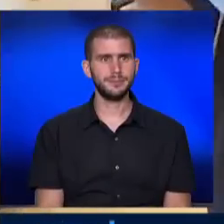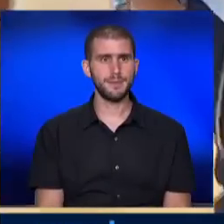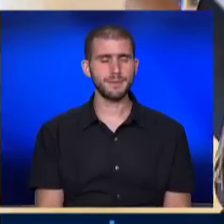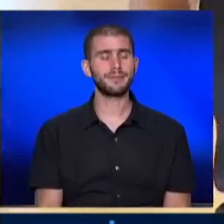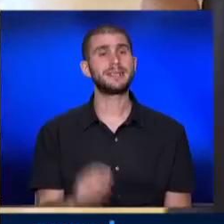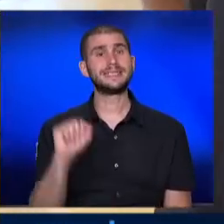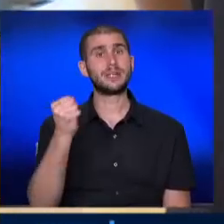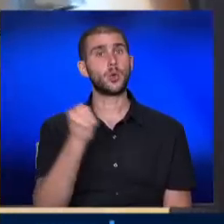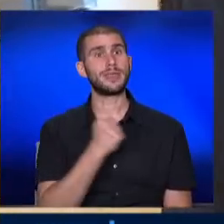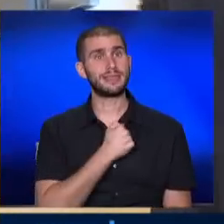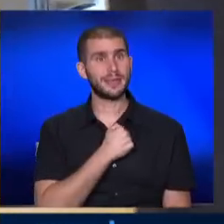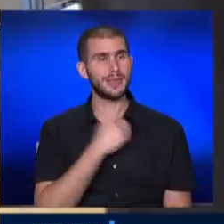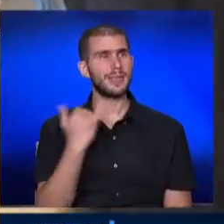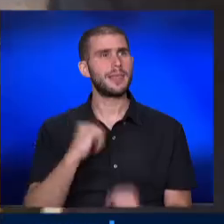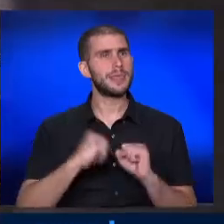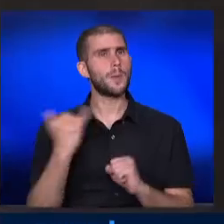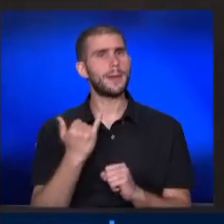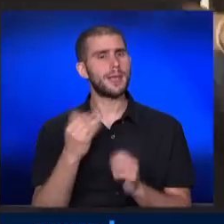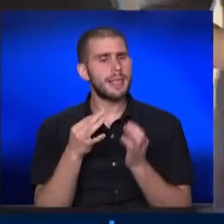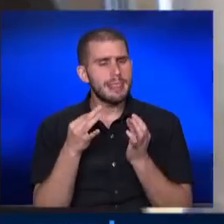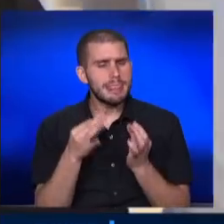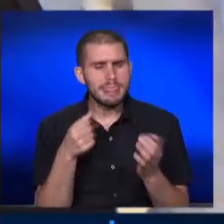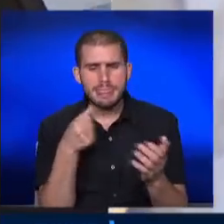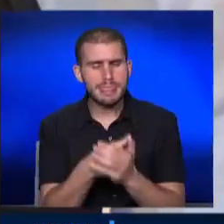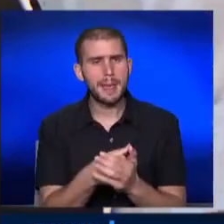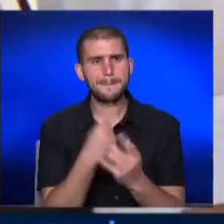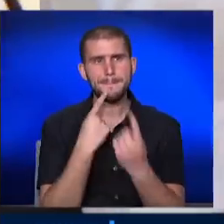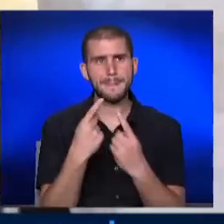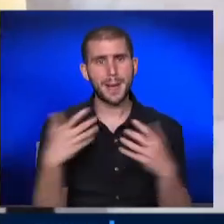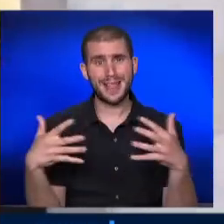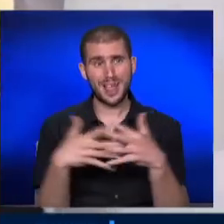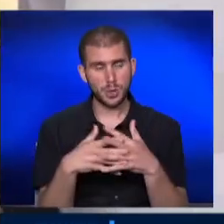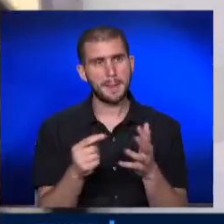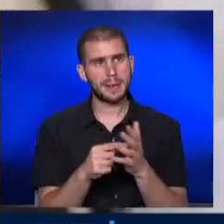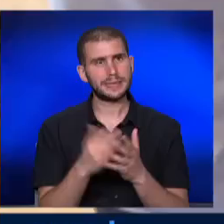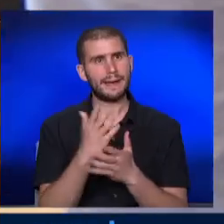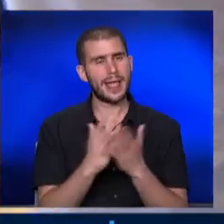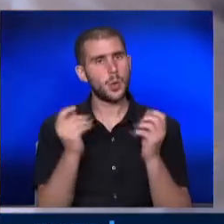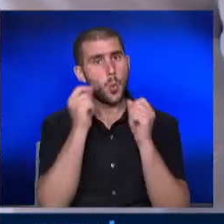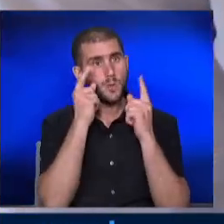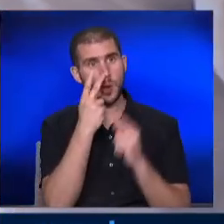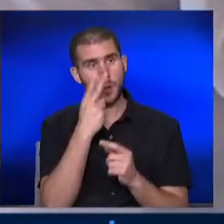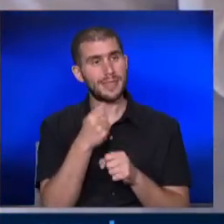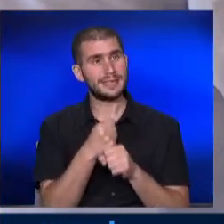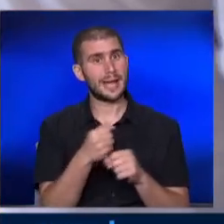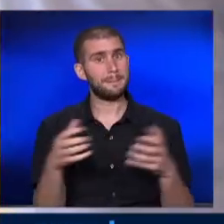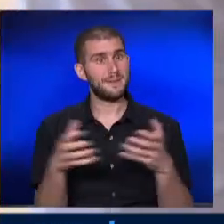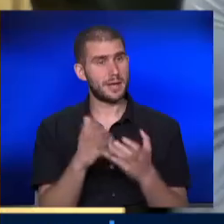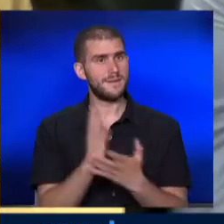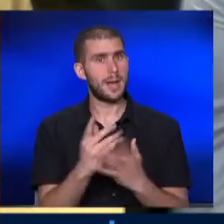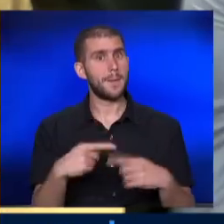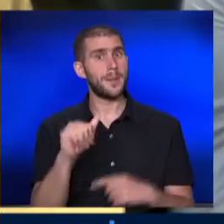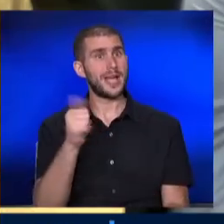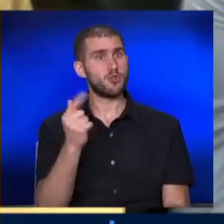בציונות הדתית נהוג בדרך כלל לדחות עד הרגע האחרון את המגעים לאיחוד, ולכן היו מי שהופתעו לראות את נציגי המפלגה כבר ביום